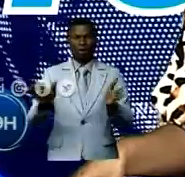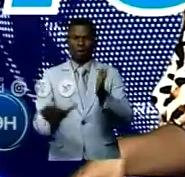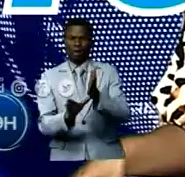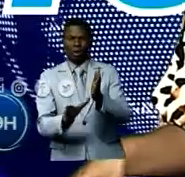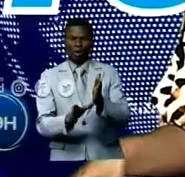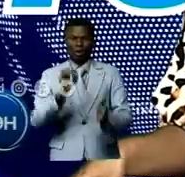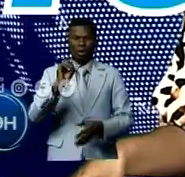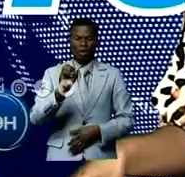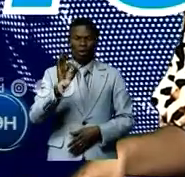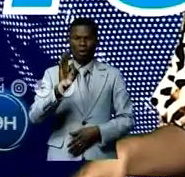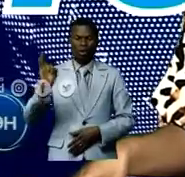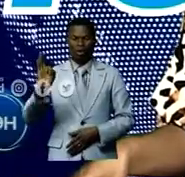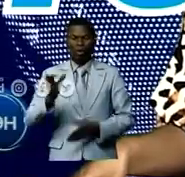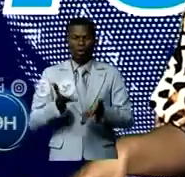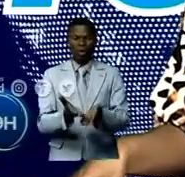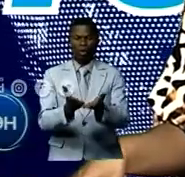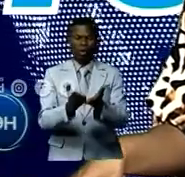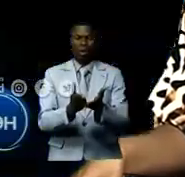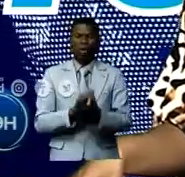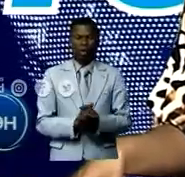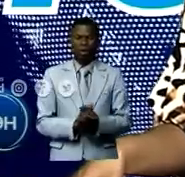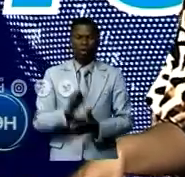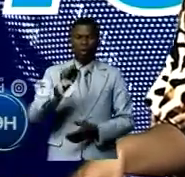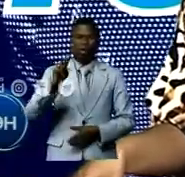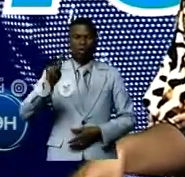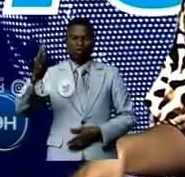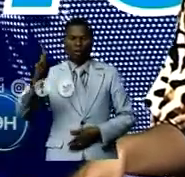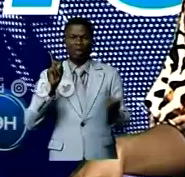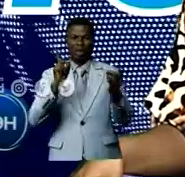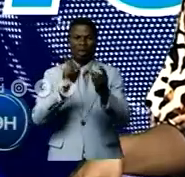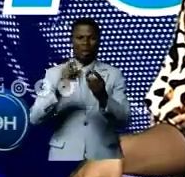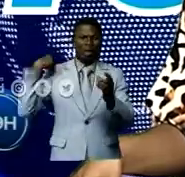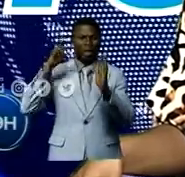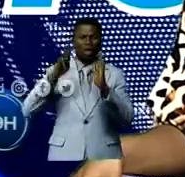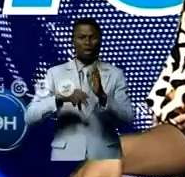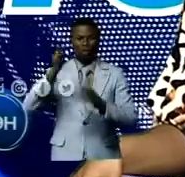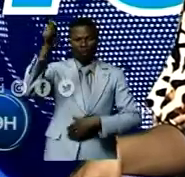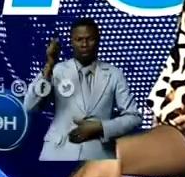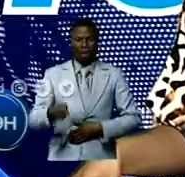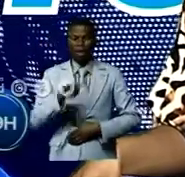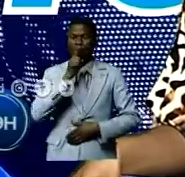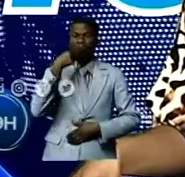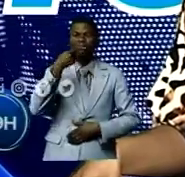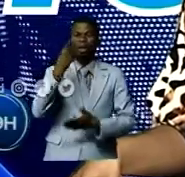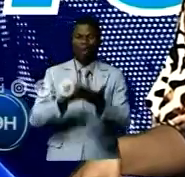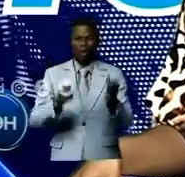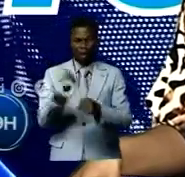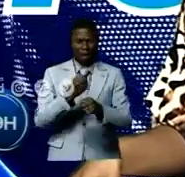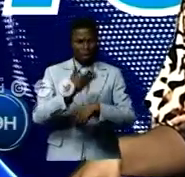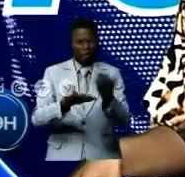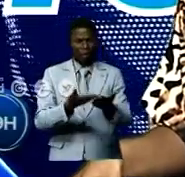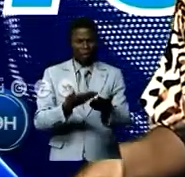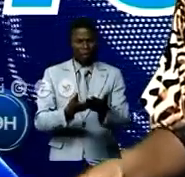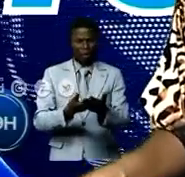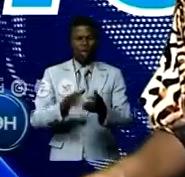de l'office de voirie et drainage a rencontré le gouverneur militaire. Il était question d'évaluer le travail exécuté par